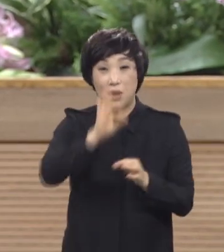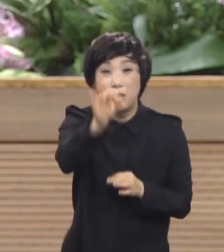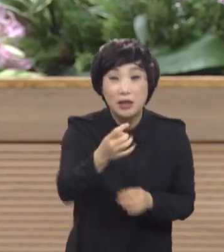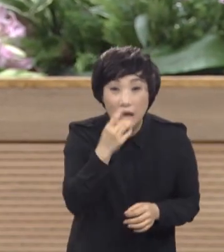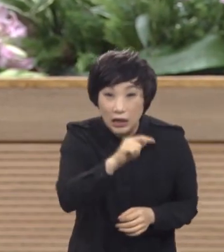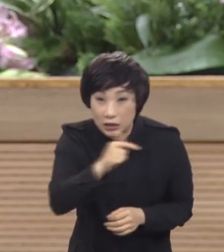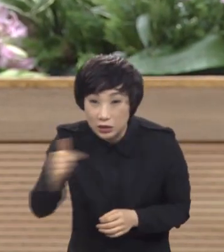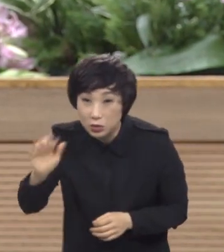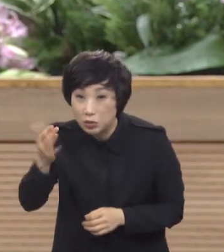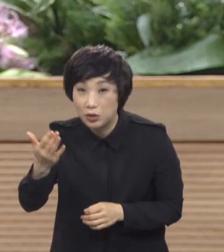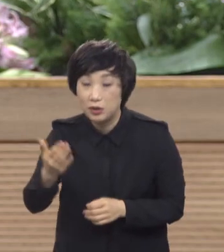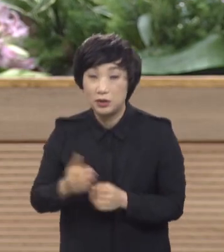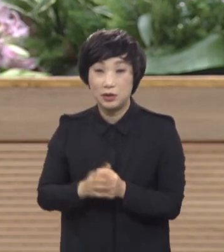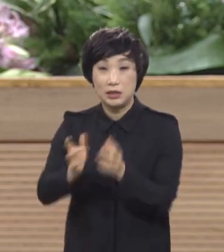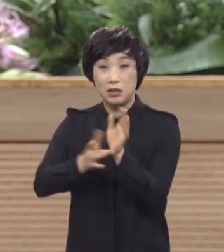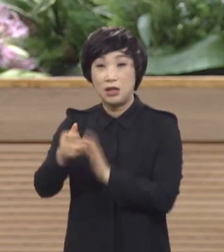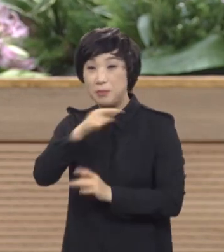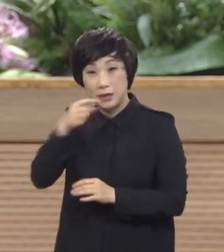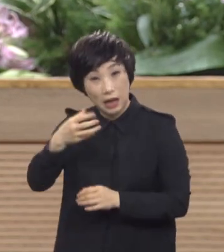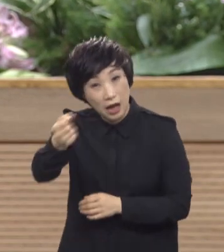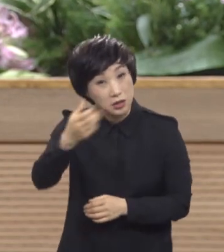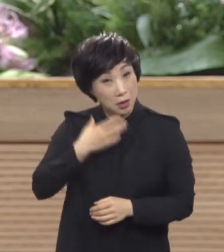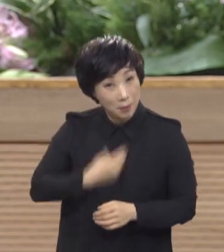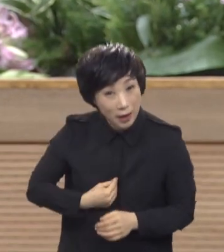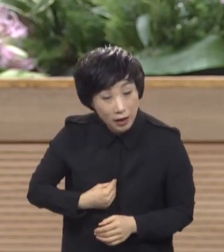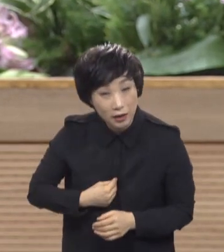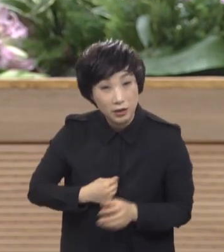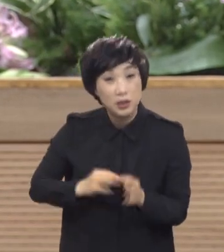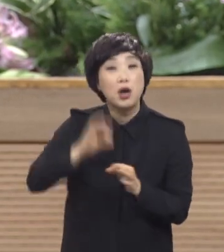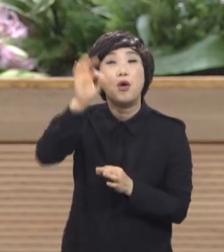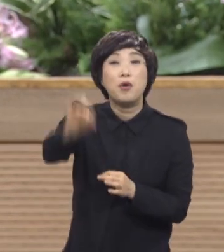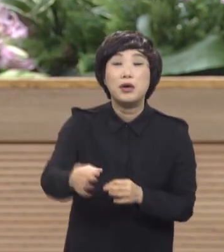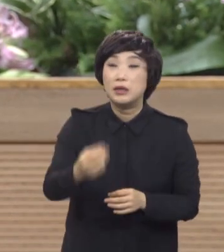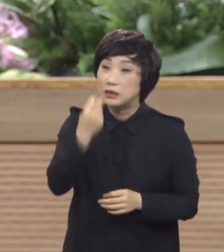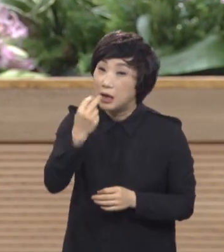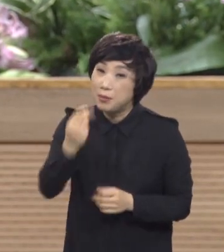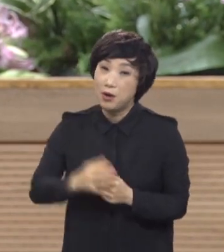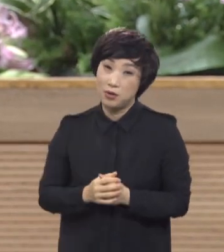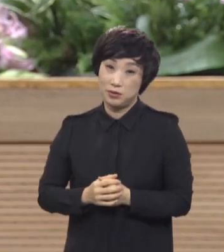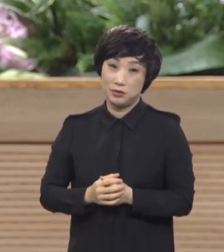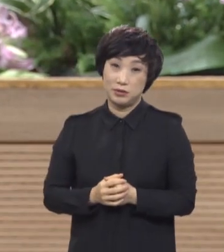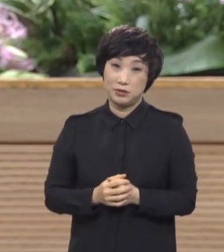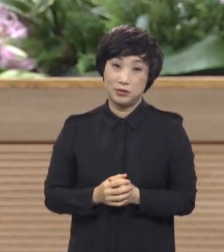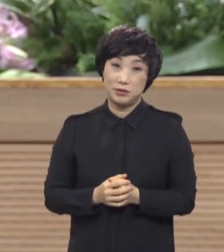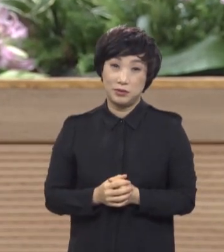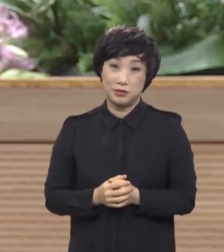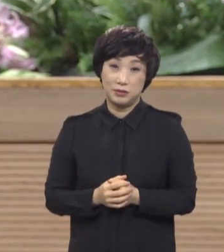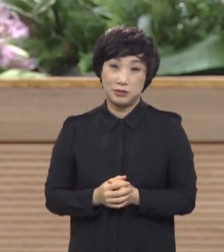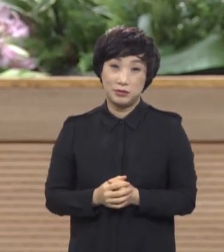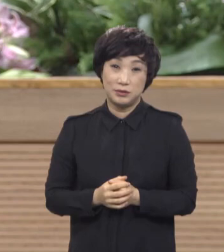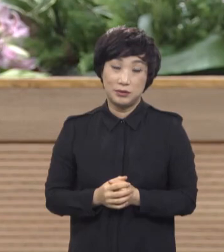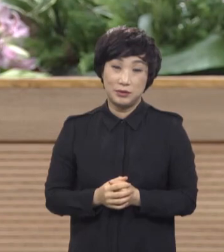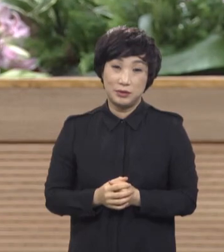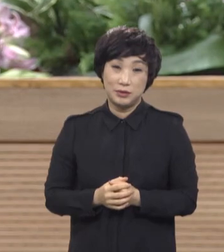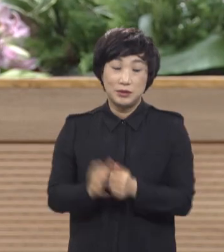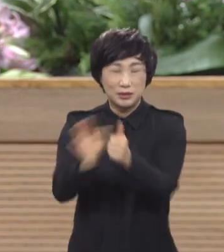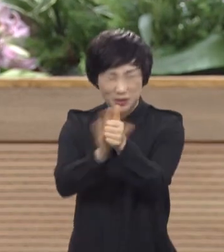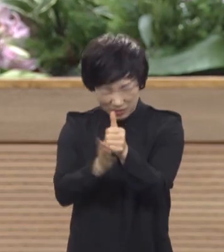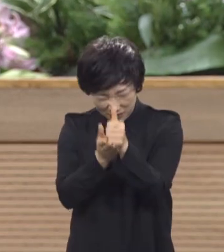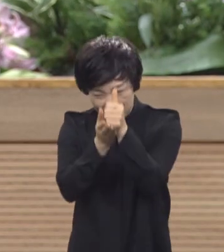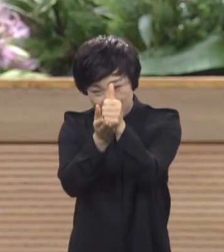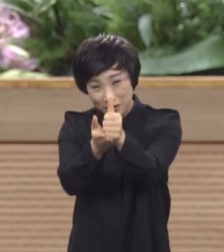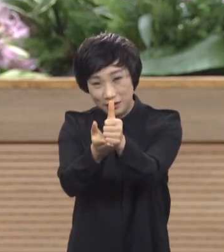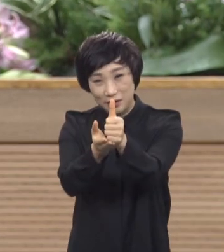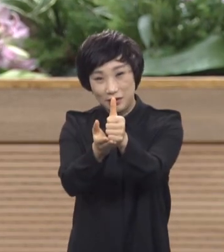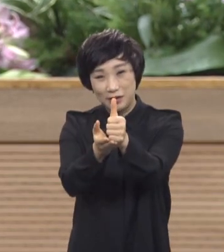양식이야 내 피를 받아 마시오 영원한 생명이야 대접 하시는데